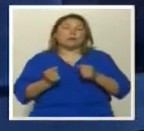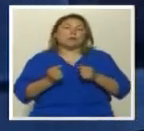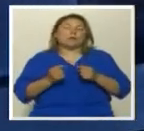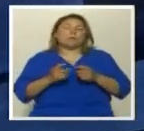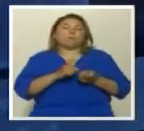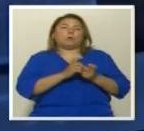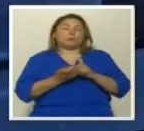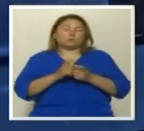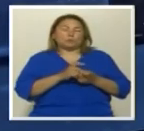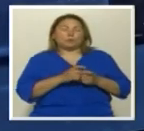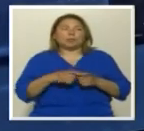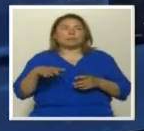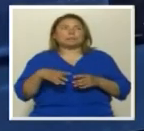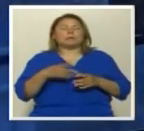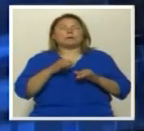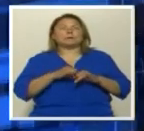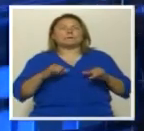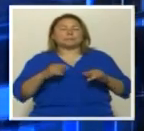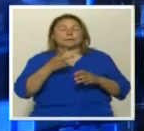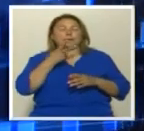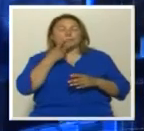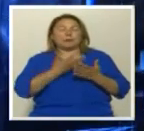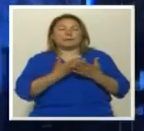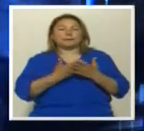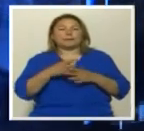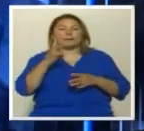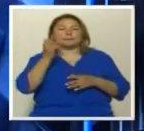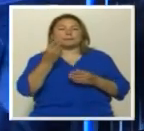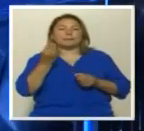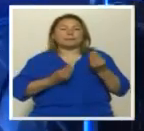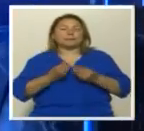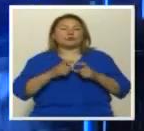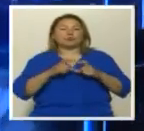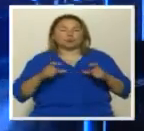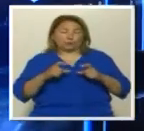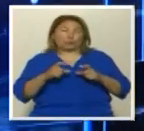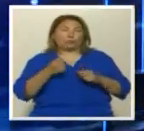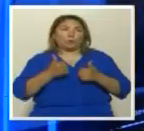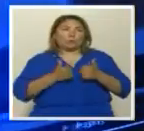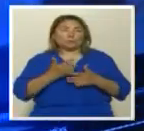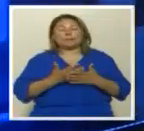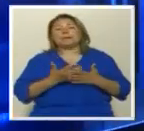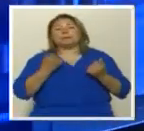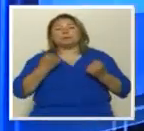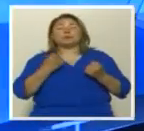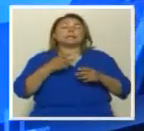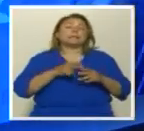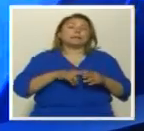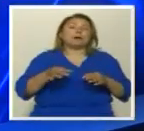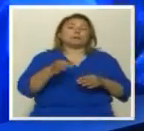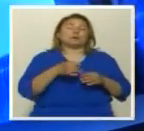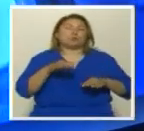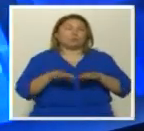населенных пунктов района. Помимо развития пропаганды национальных видов спорта, организаторы отбирают батыров для соревнований уже на областном